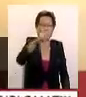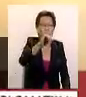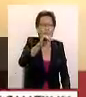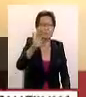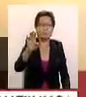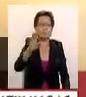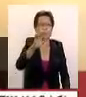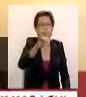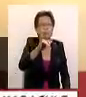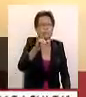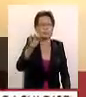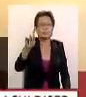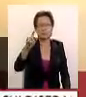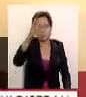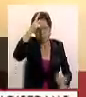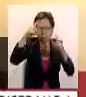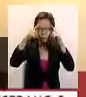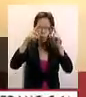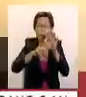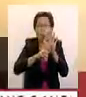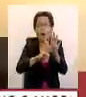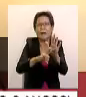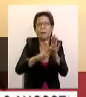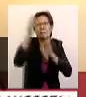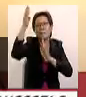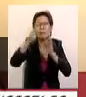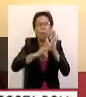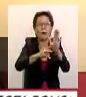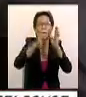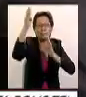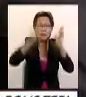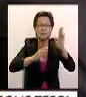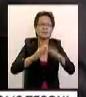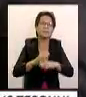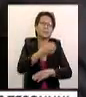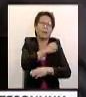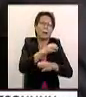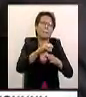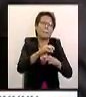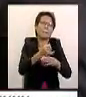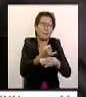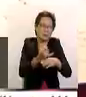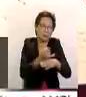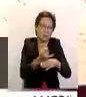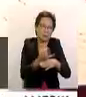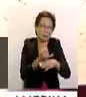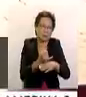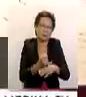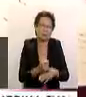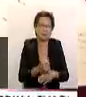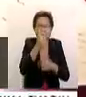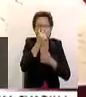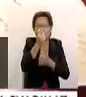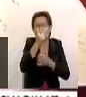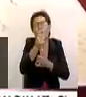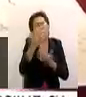a Malaysian delegation at the roundtable meeting with captains of industry. The Qataris, the interesting part for